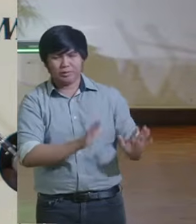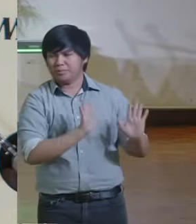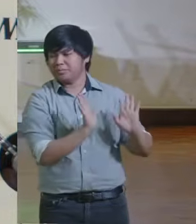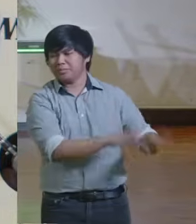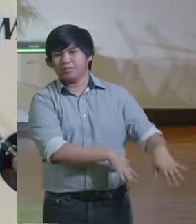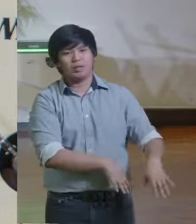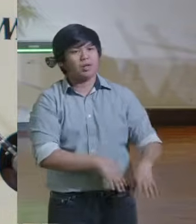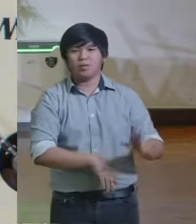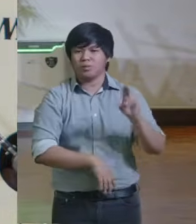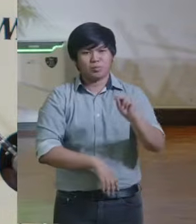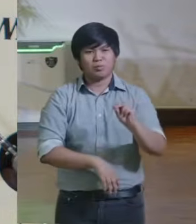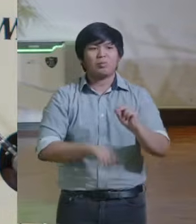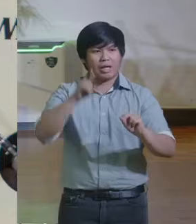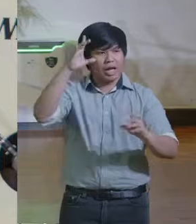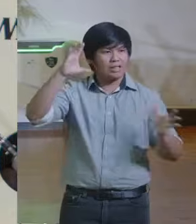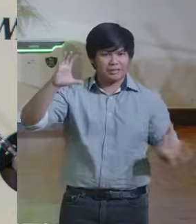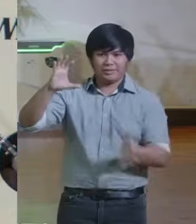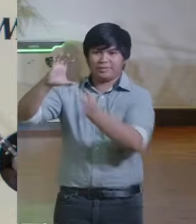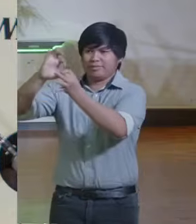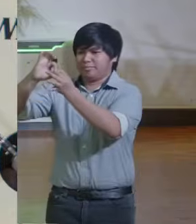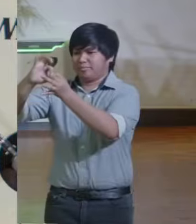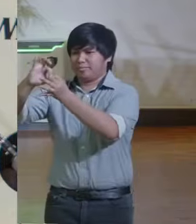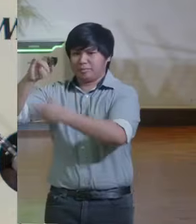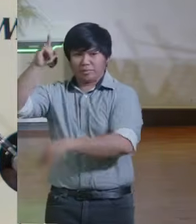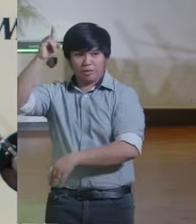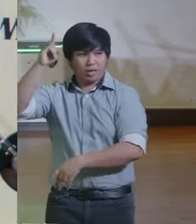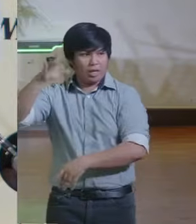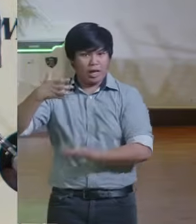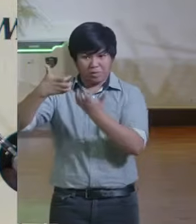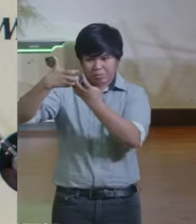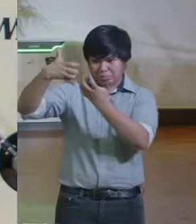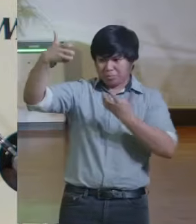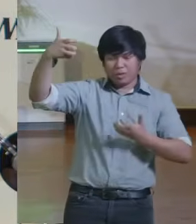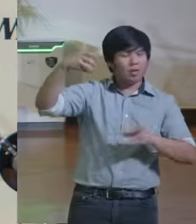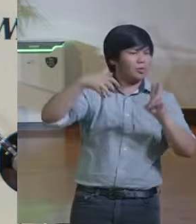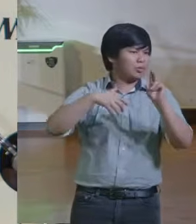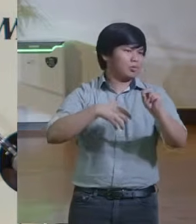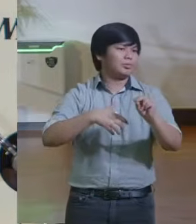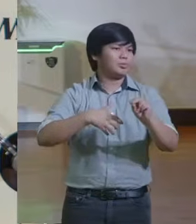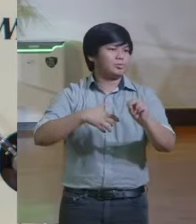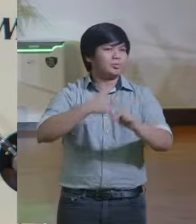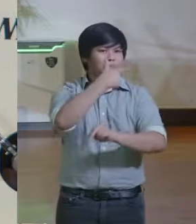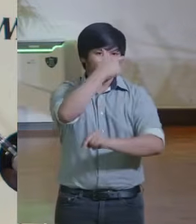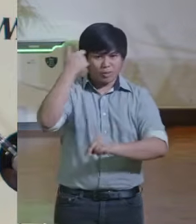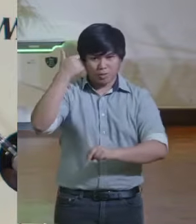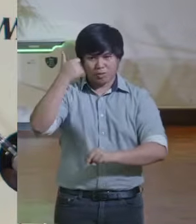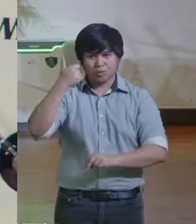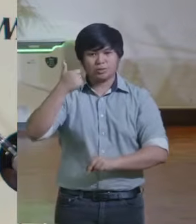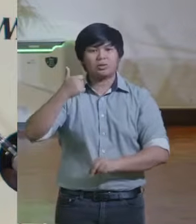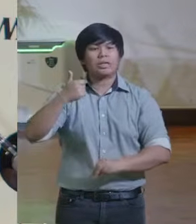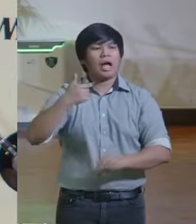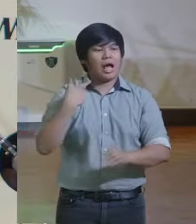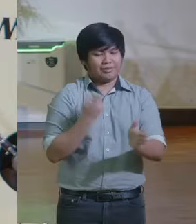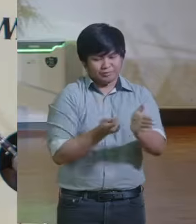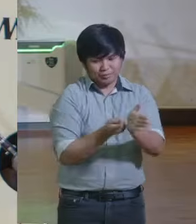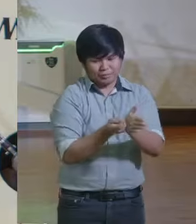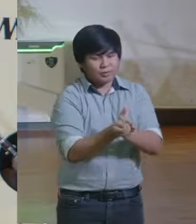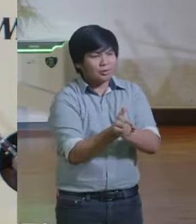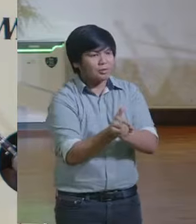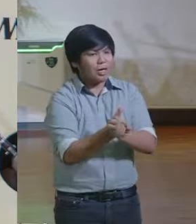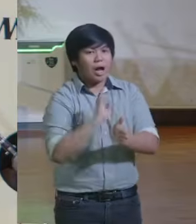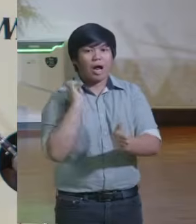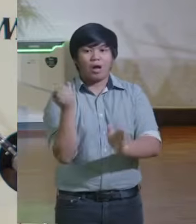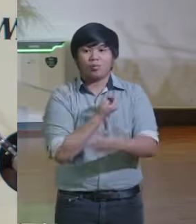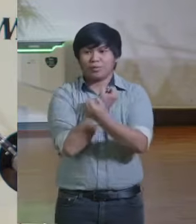ng puot ng Diyos, at hindi na tayo mahihiwalay sa Kanya. Dahil sa katotohanang ang